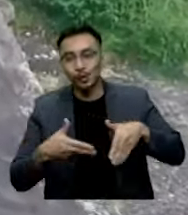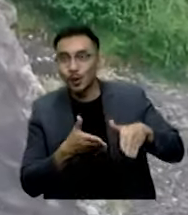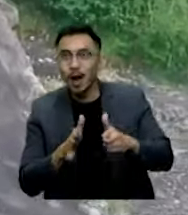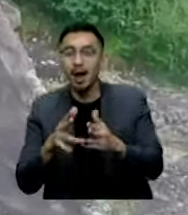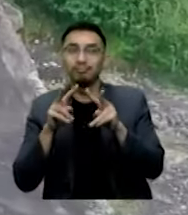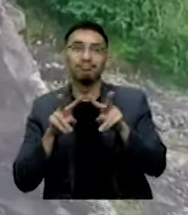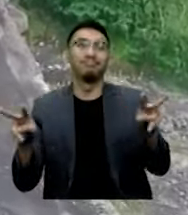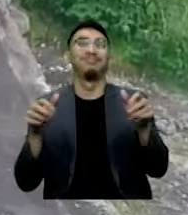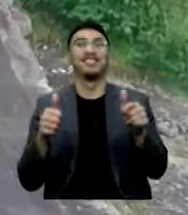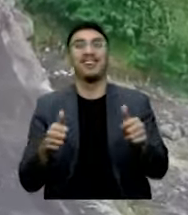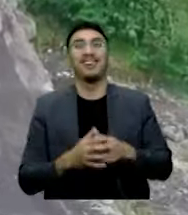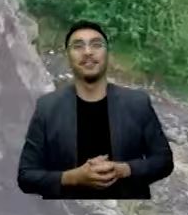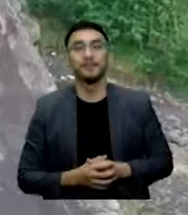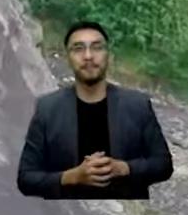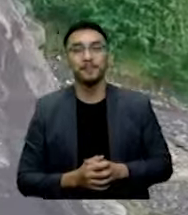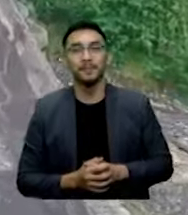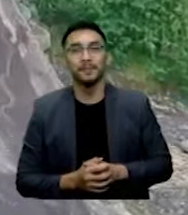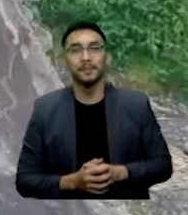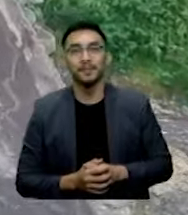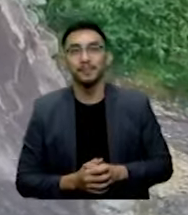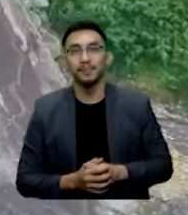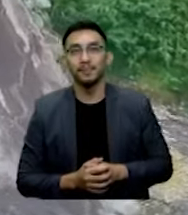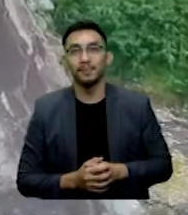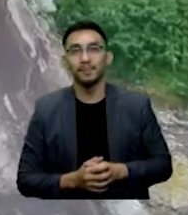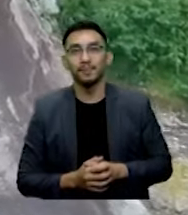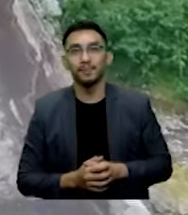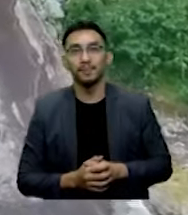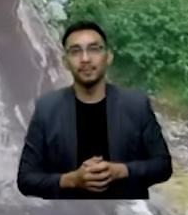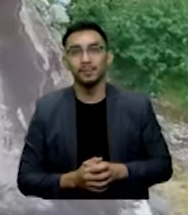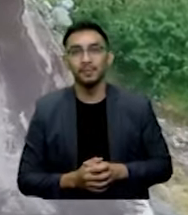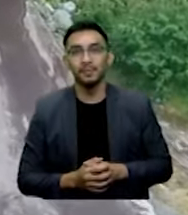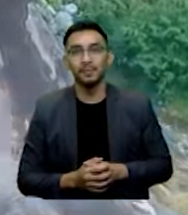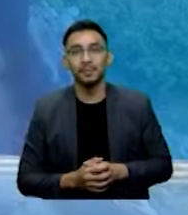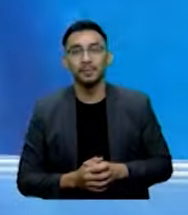Dari Lumajang, Jawa Timur, Yayan Nugroho, iNews, melaporkan.